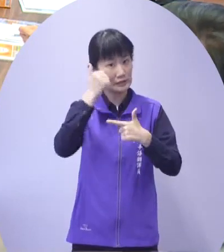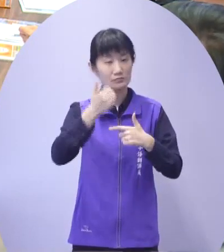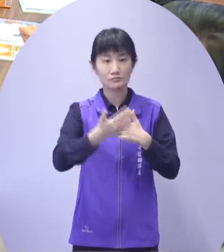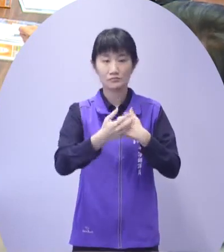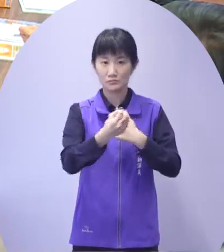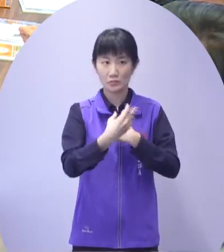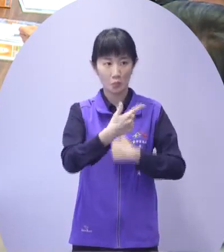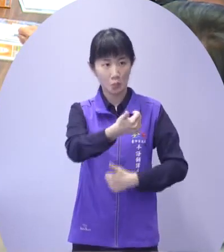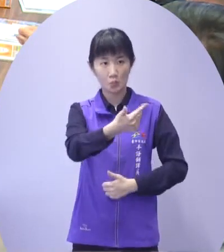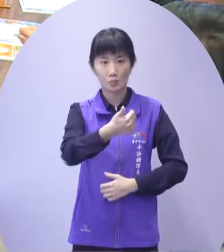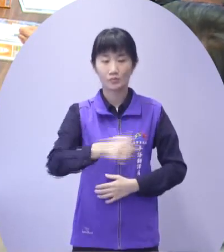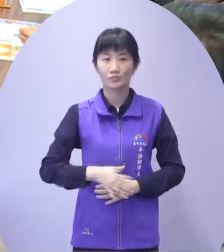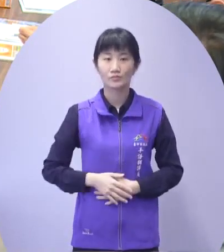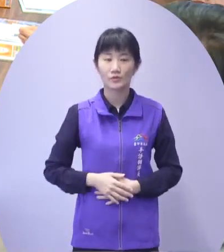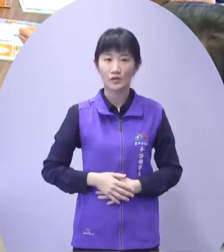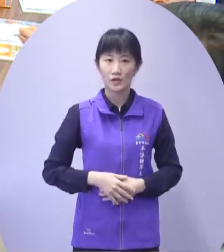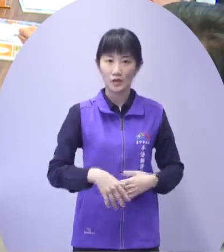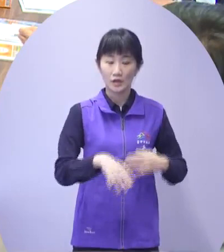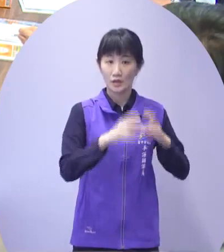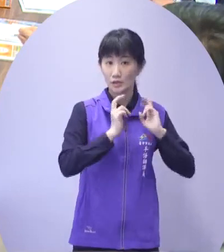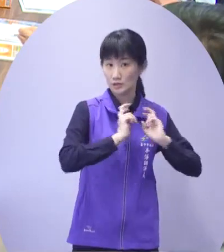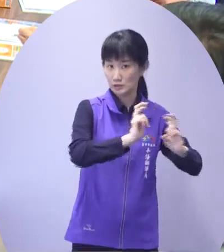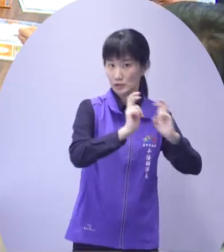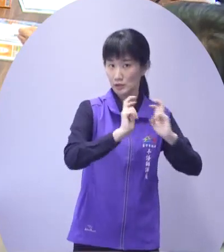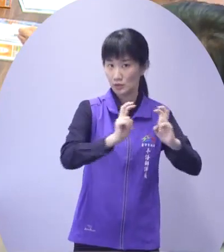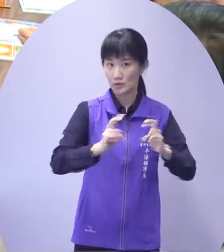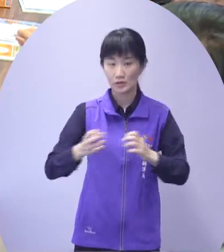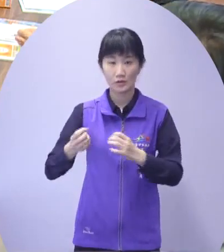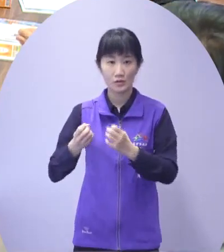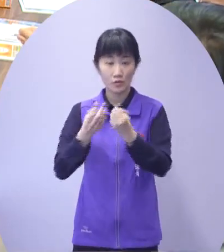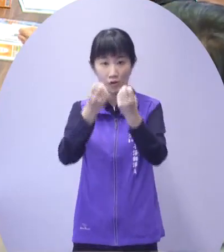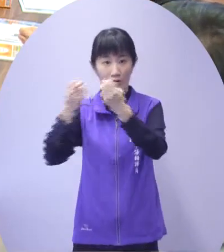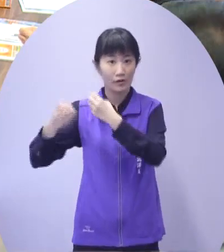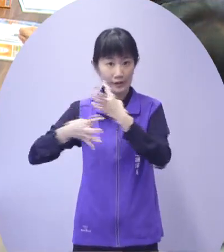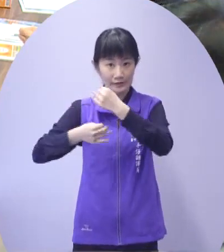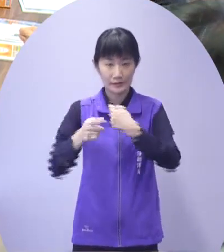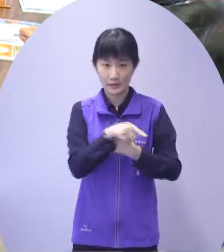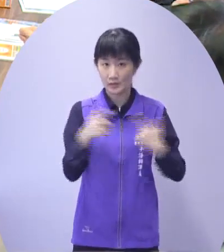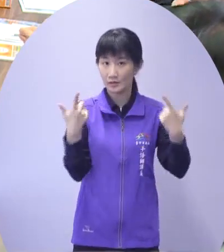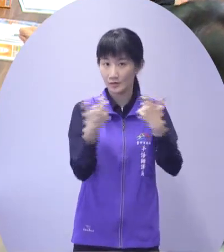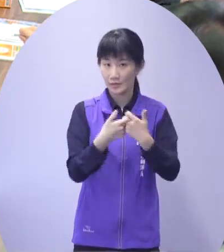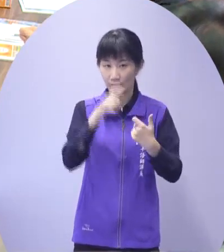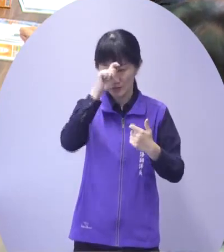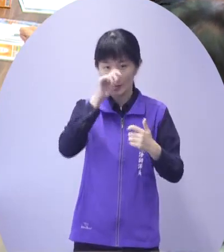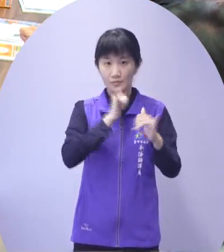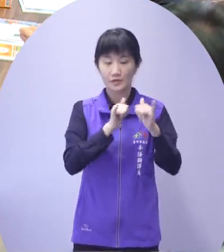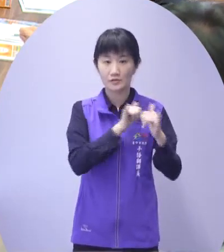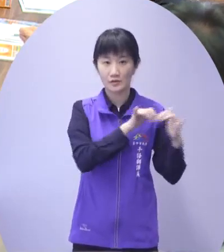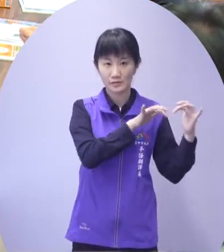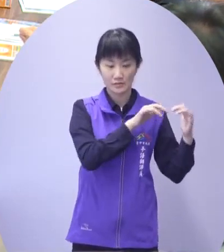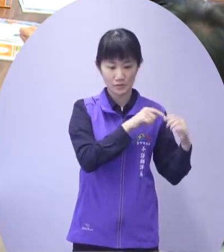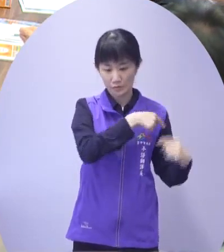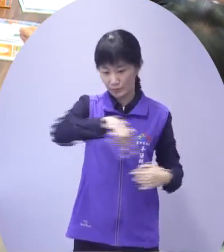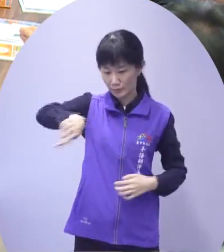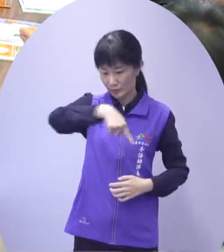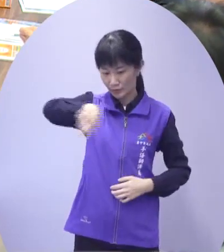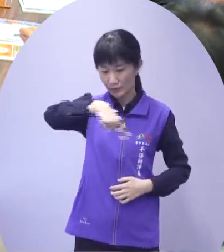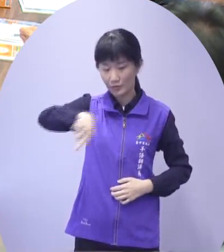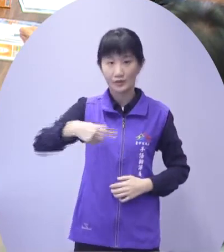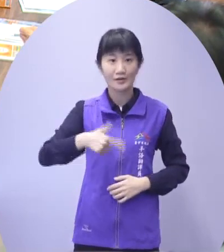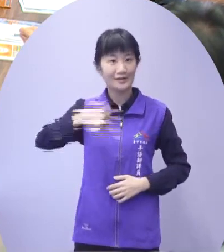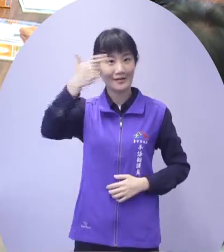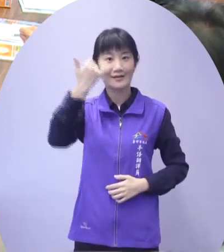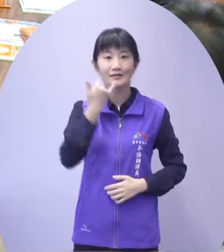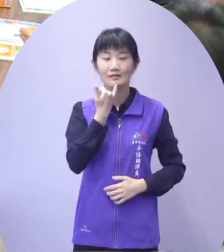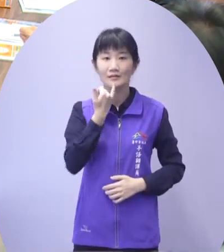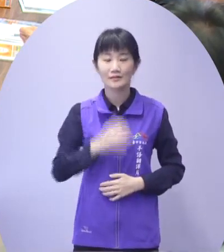它的功能就是要分散车流，哈，那让民众更快速的进入台中市，到达目的地，哈。那所以